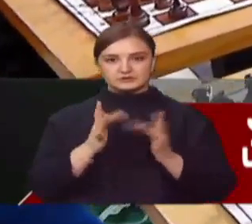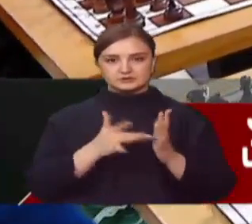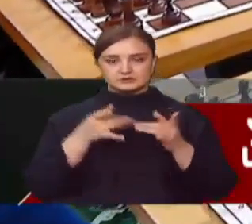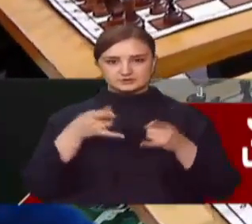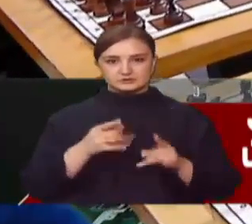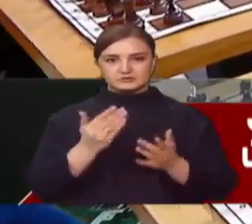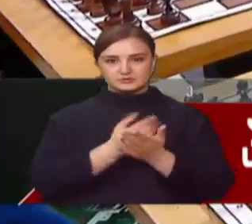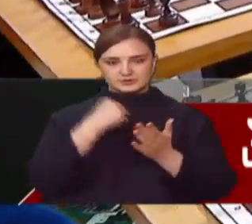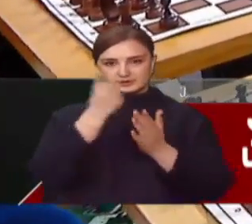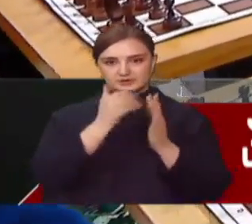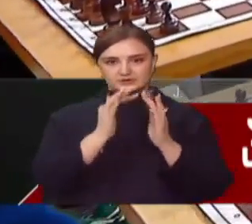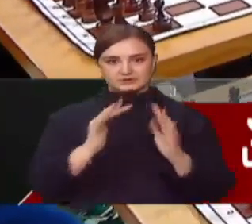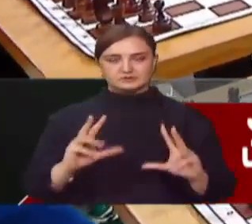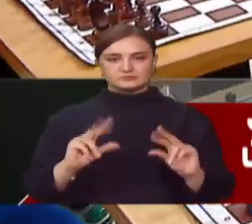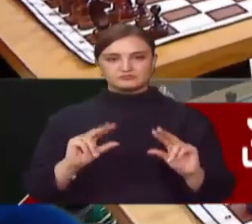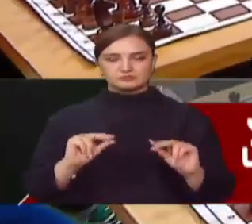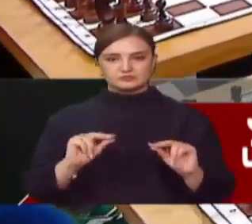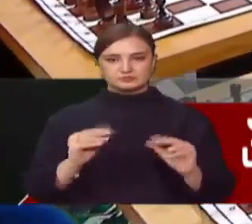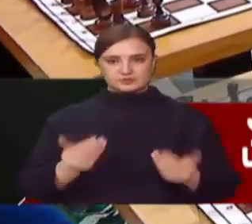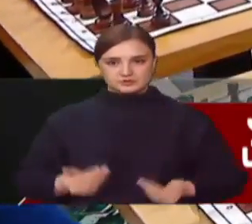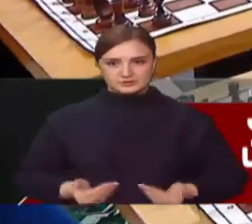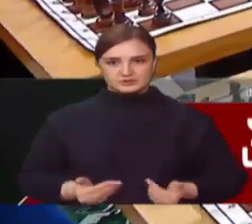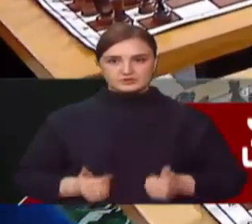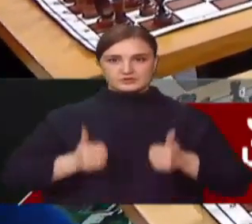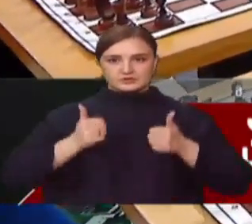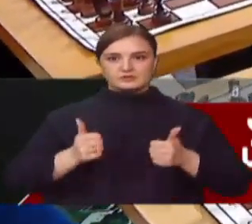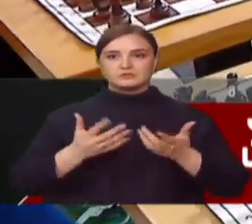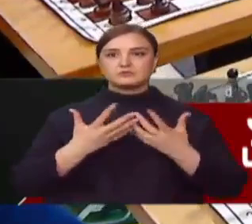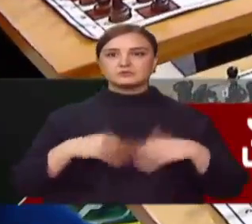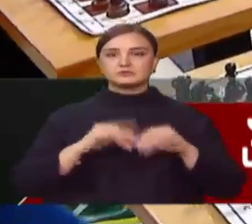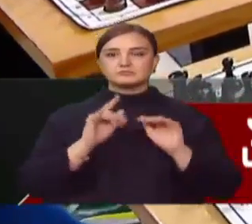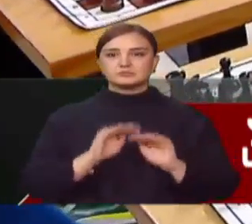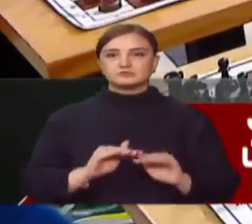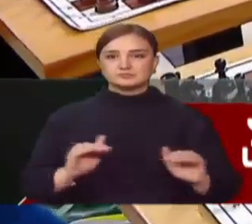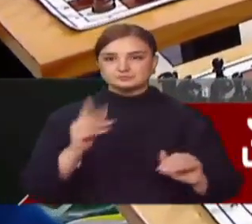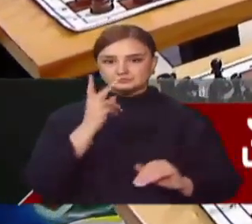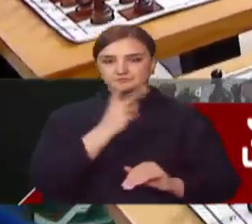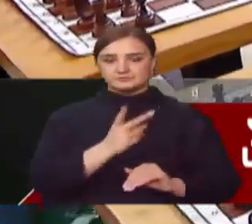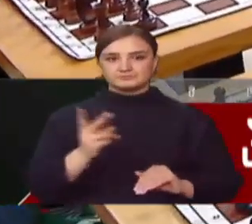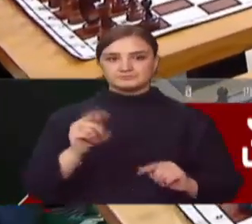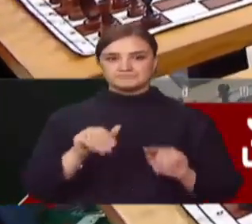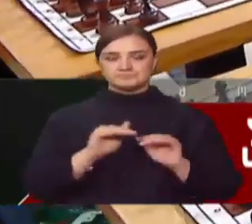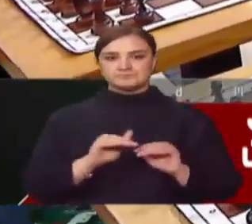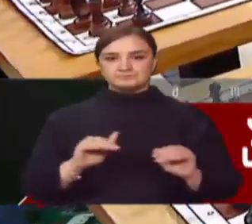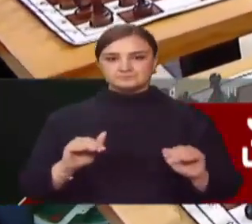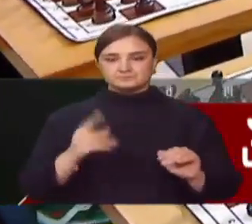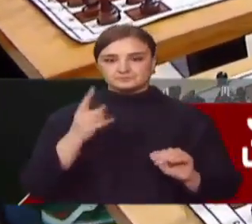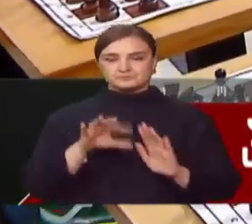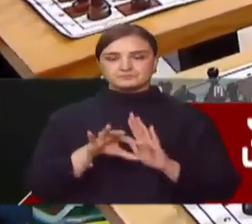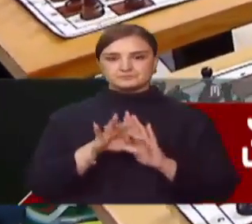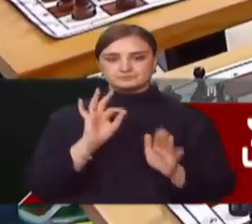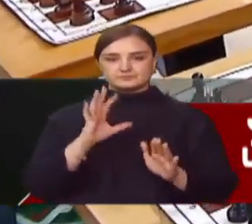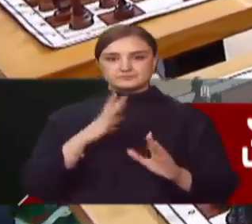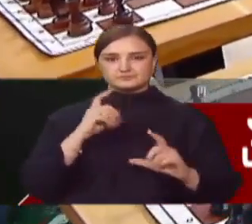წელს ნაცვლავარია მშვიდობას კეთილდღეობას ოჯახებში და ამ ბავშვებს რომელსაც ხედა თუნდაც ამ ბავშვებიდან ერთმა რომ